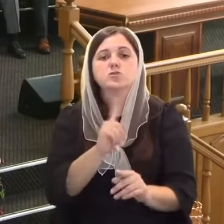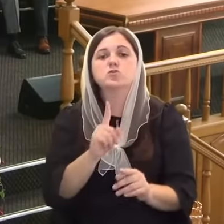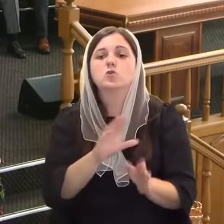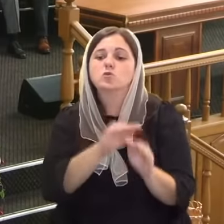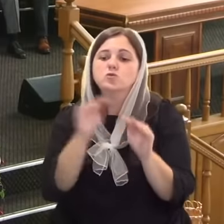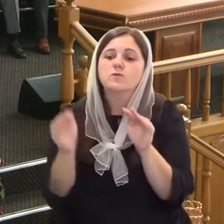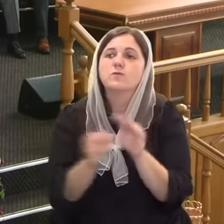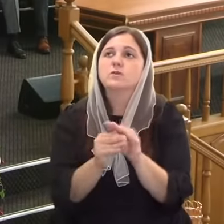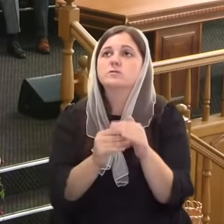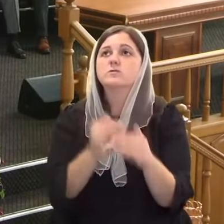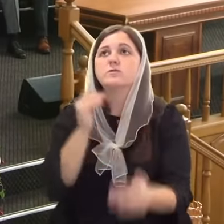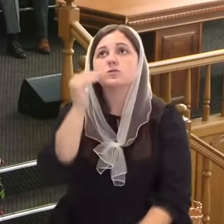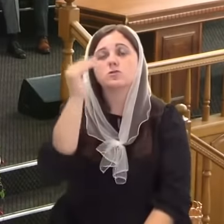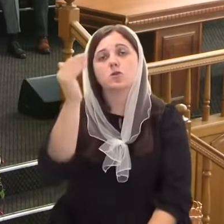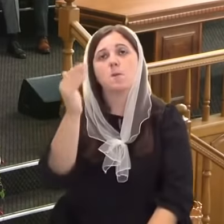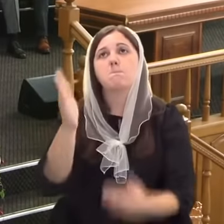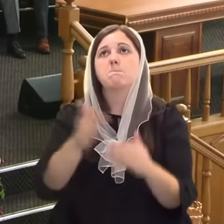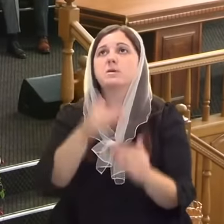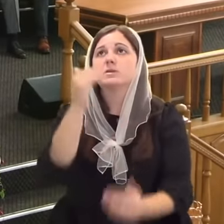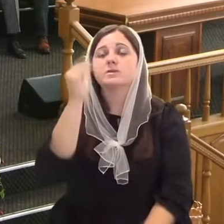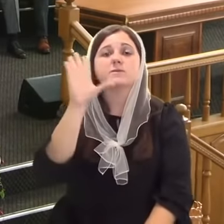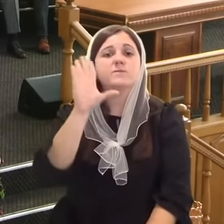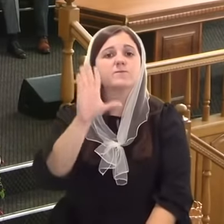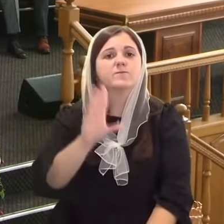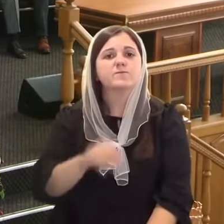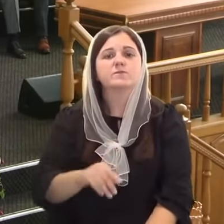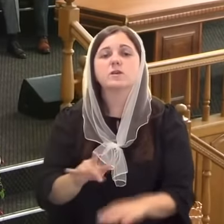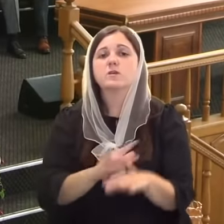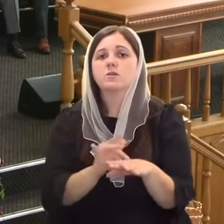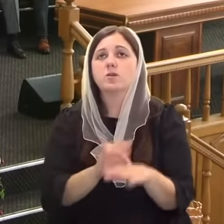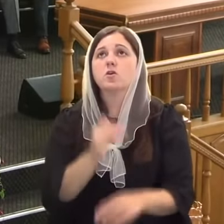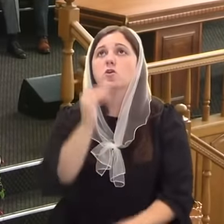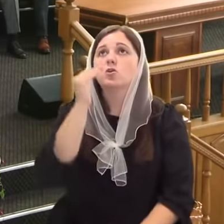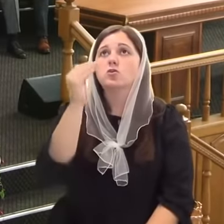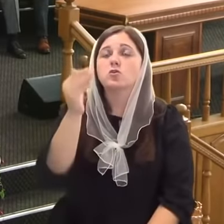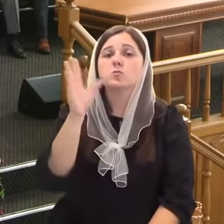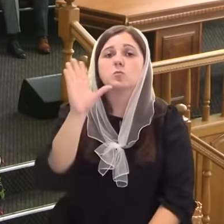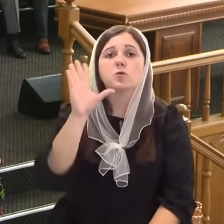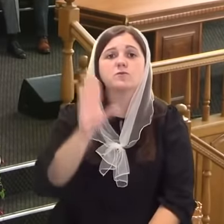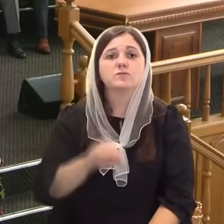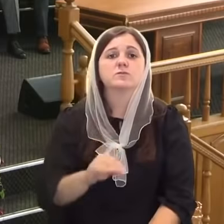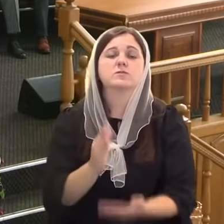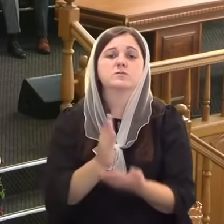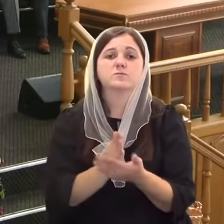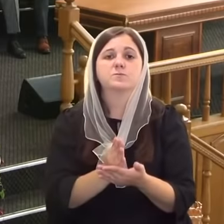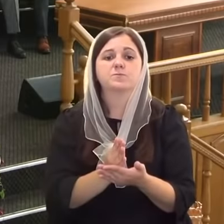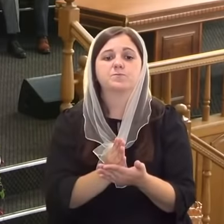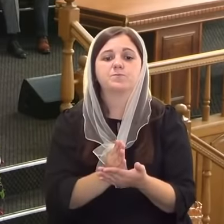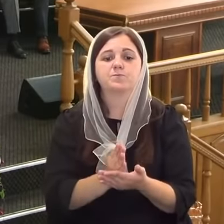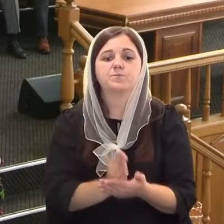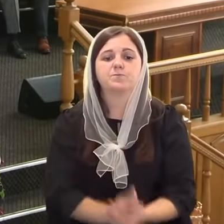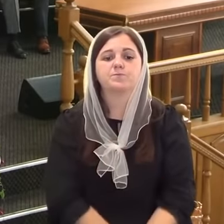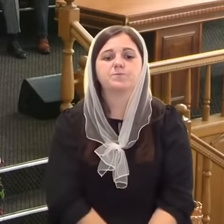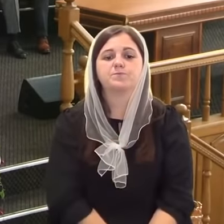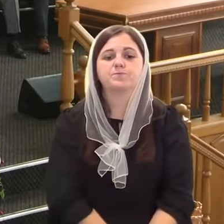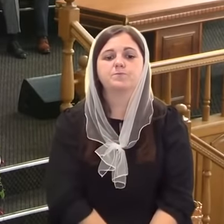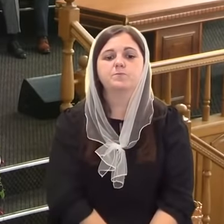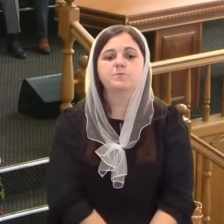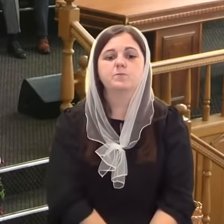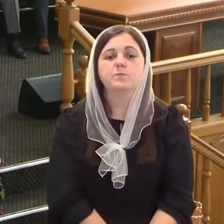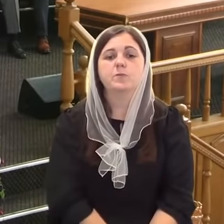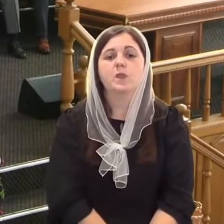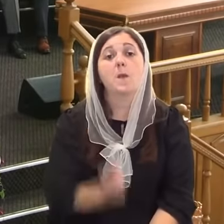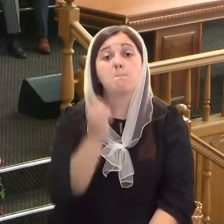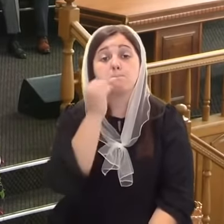от Него. Перед Ним все обнажено. Ему дадим отчет. Слава Богу.